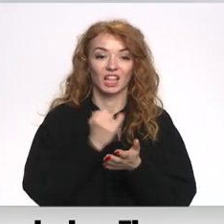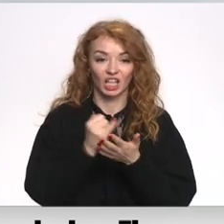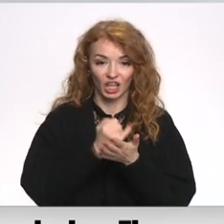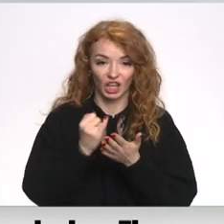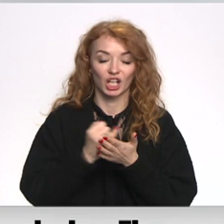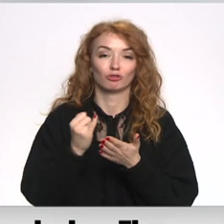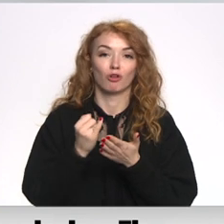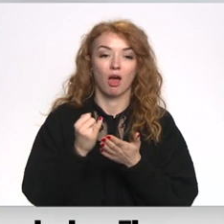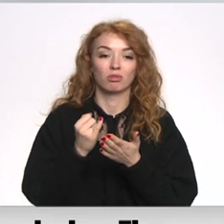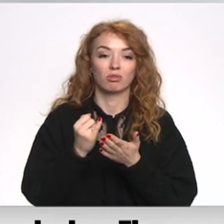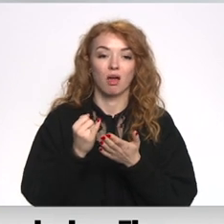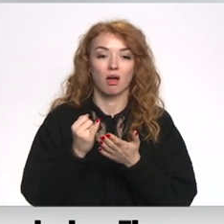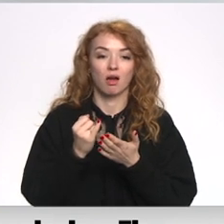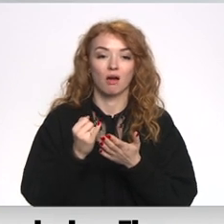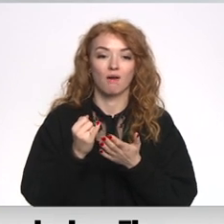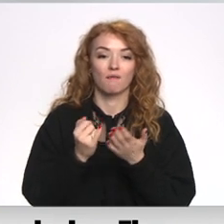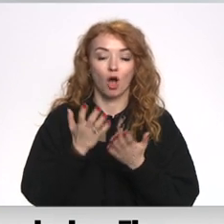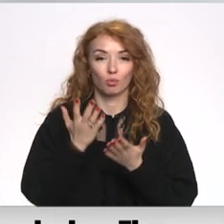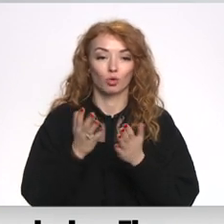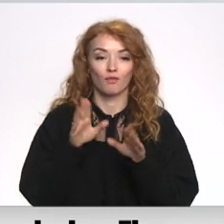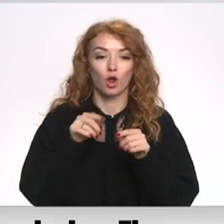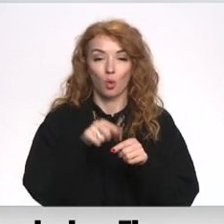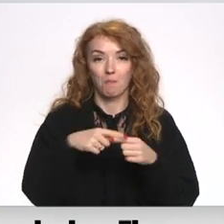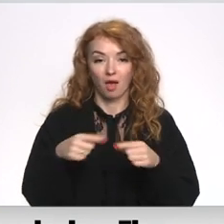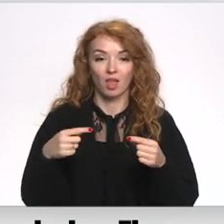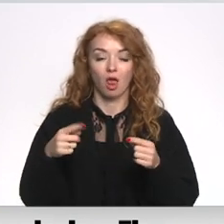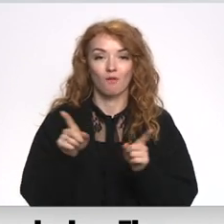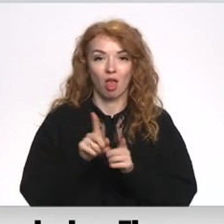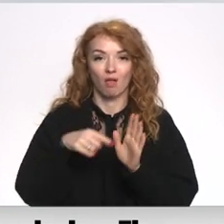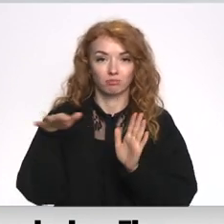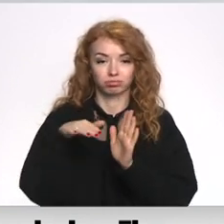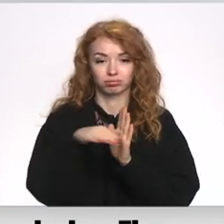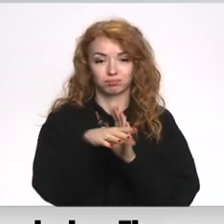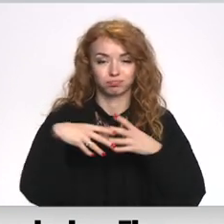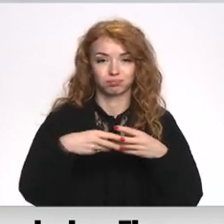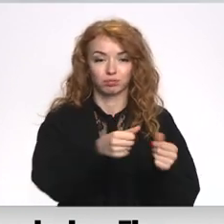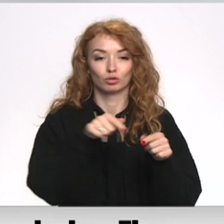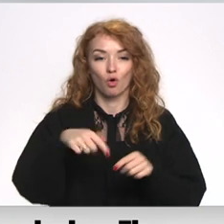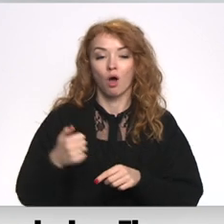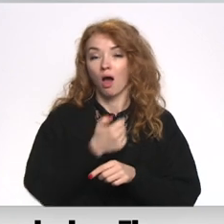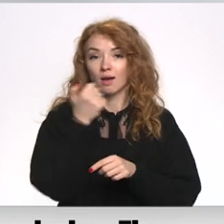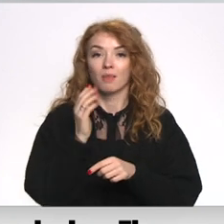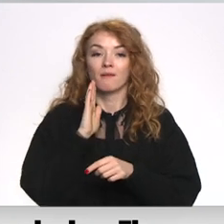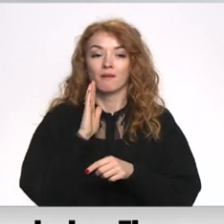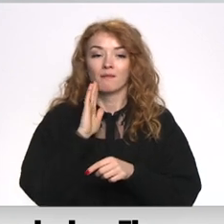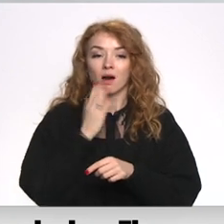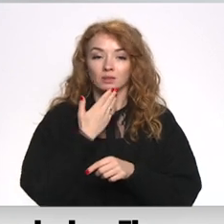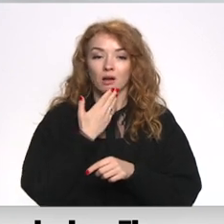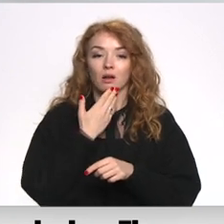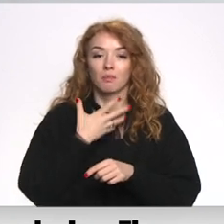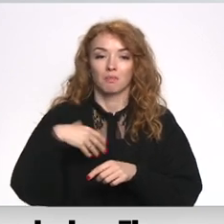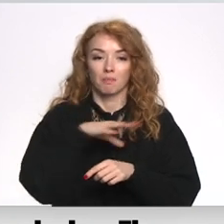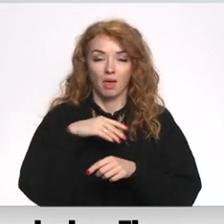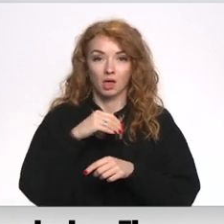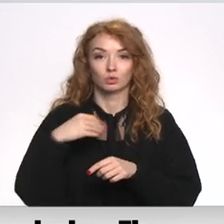dažbrīd varbūt arī var pat aizdzīt to vērtīgo materiālu uz arī kaut kur uz leju. Šogad vasarā